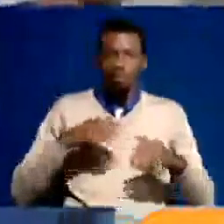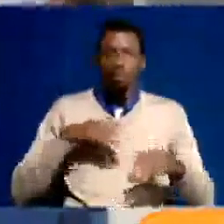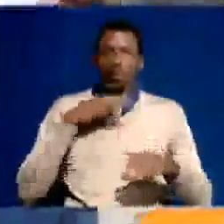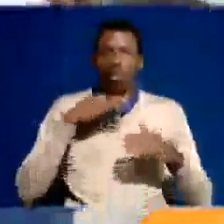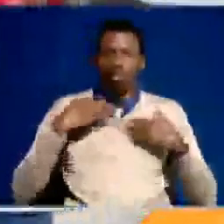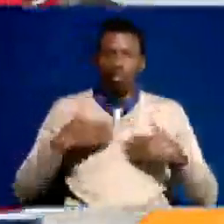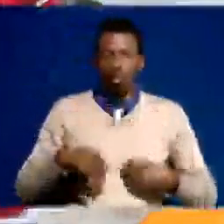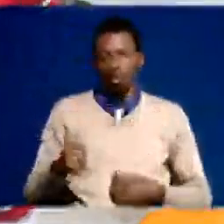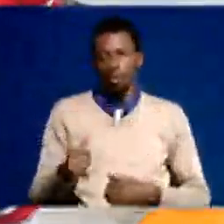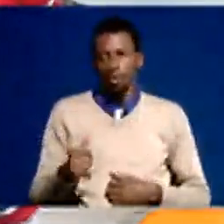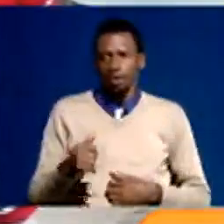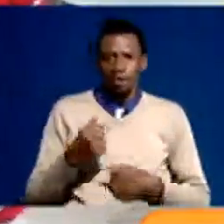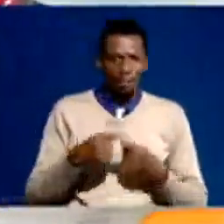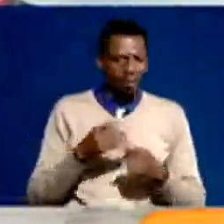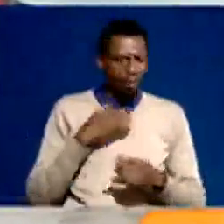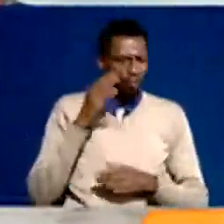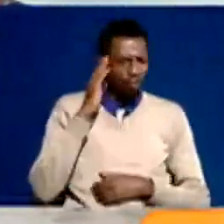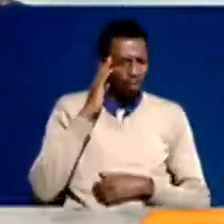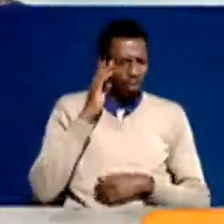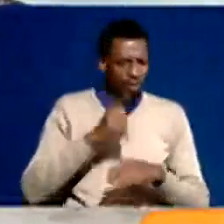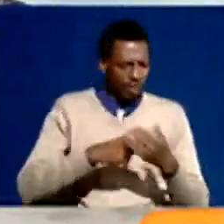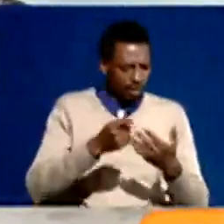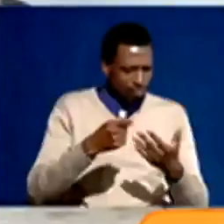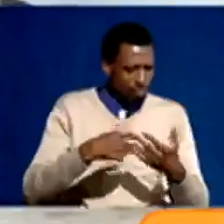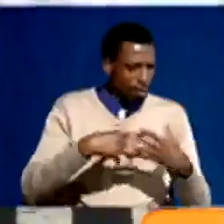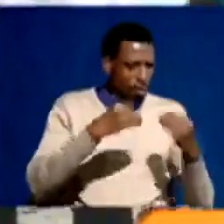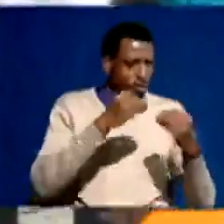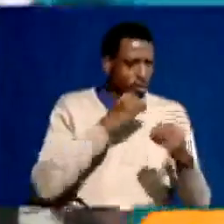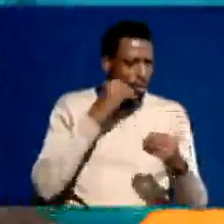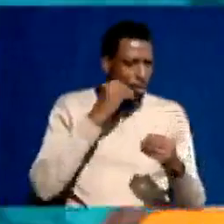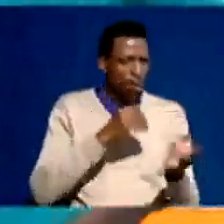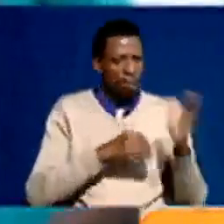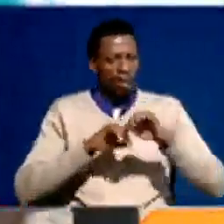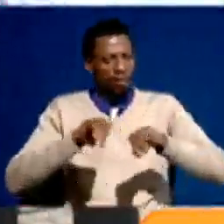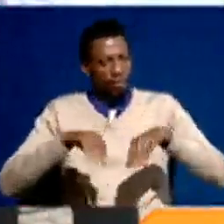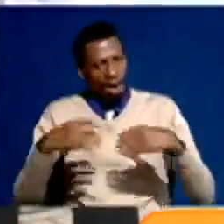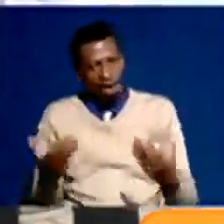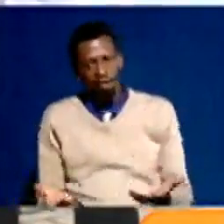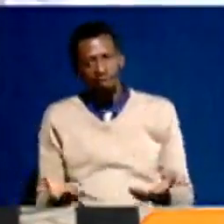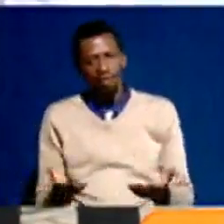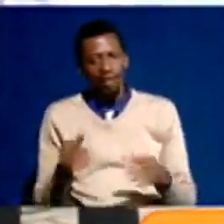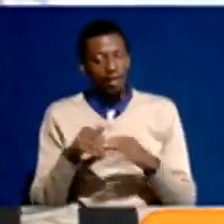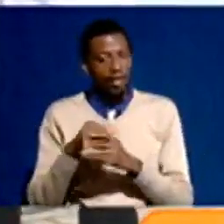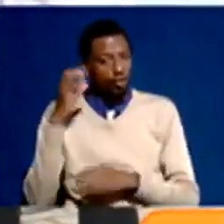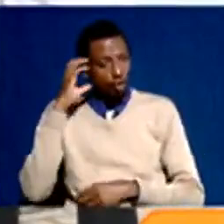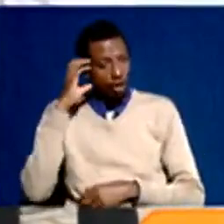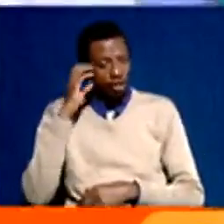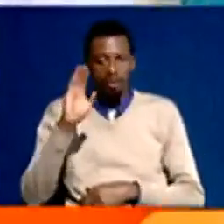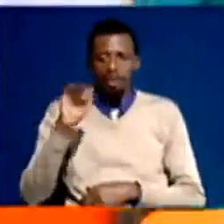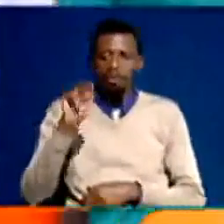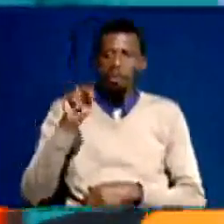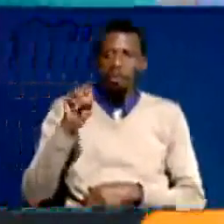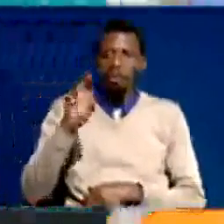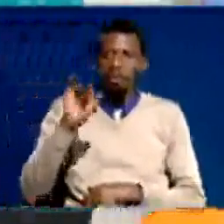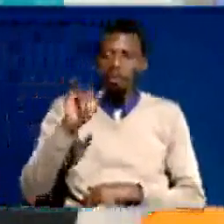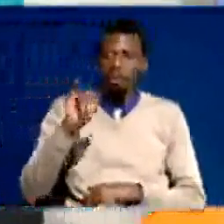Lameck alirudi kuogelea saa moja baada ya kutia saini na kuondoka katika taasisi ya bandari, na endapo alifariki kwa kufa